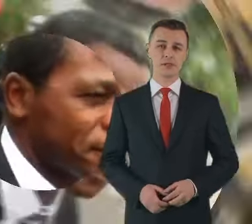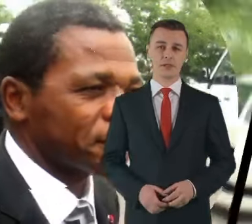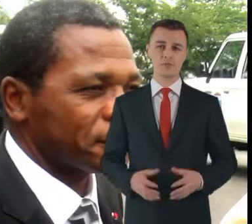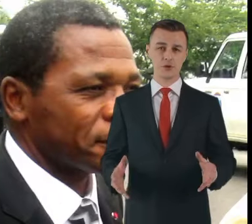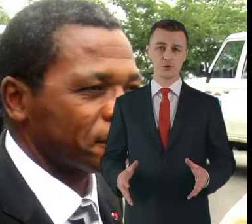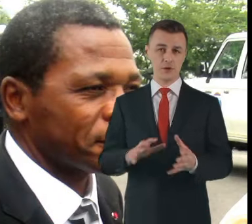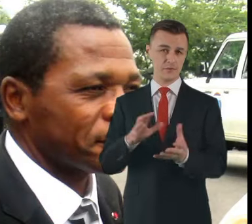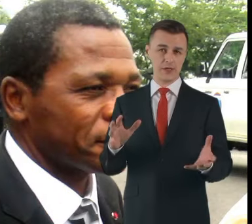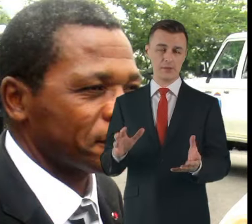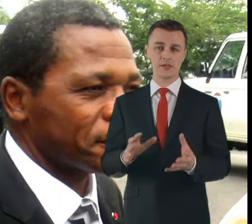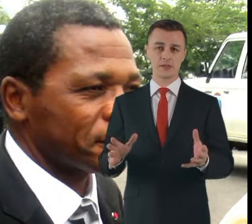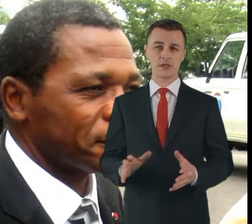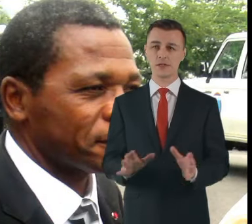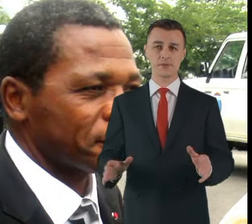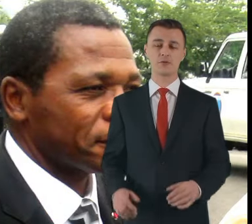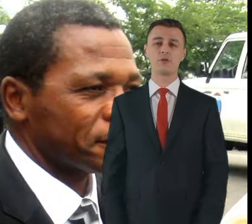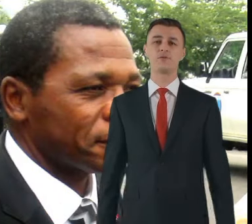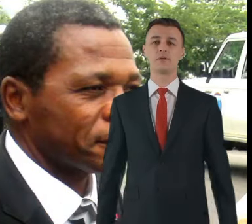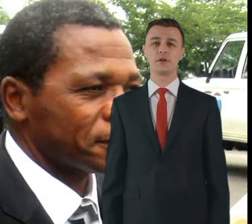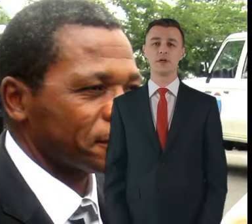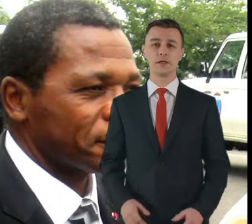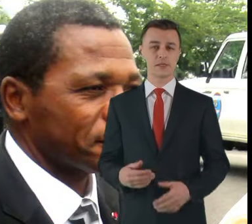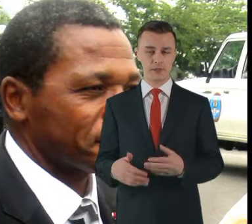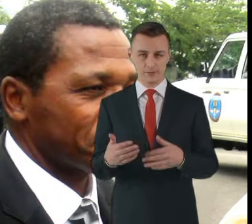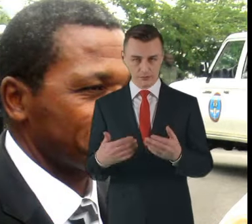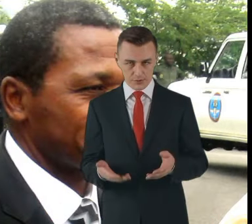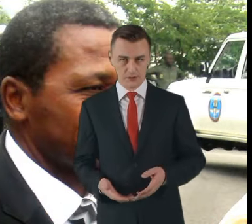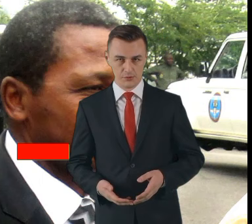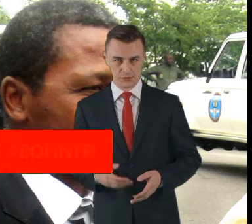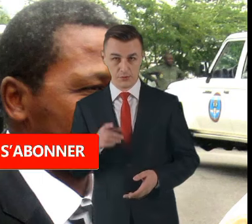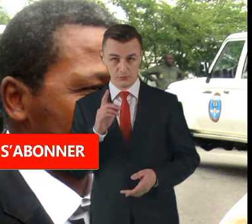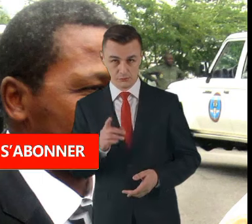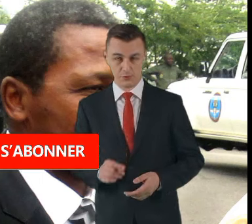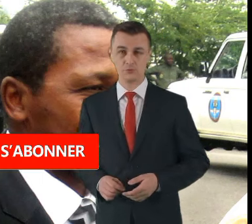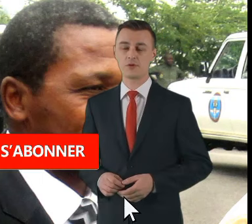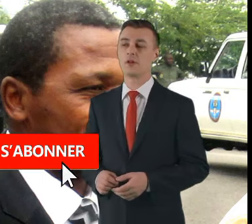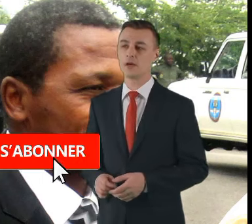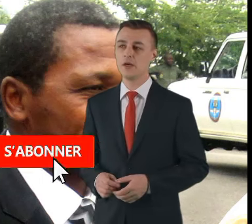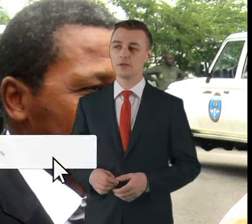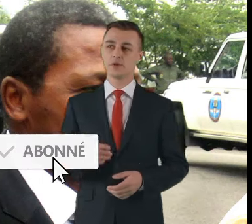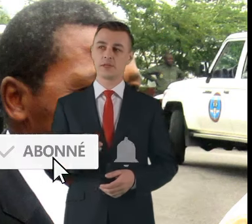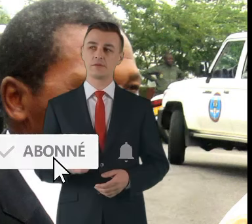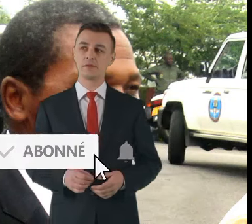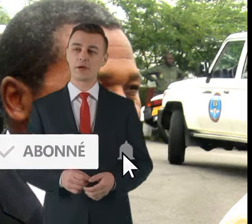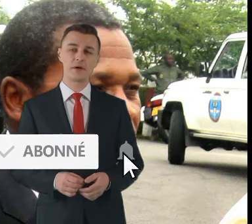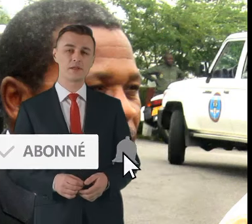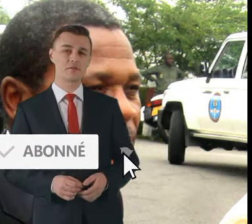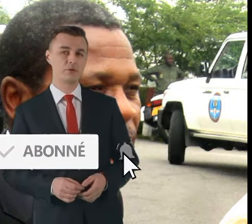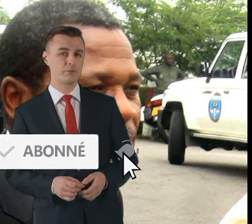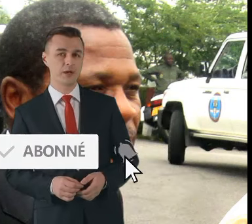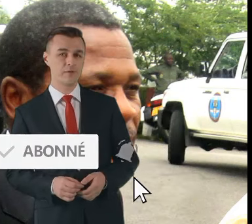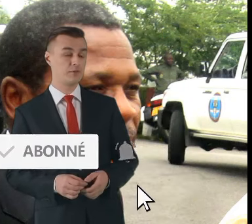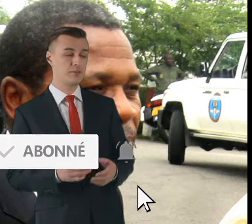République, Samuel Mvondo Iyolo, n'est plus dans le fameux gouvernement publié par Actu Cameroun. Louis-Paul Motaz, Laurent Esso et Samuel Mvondo Iyolo, absents